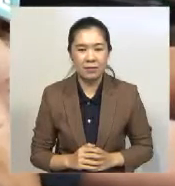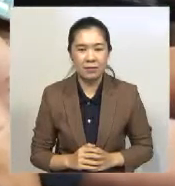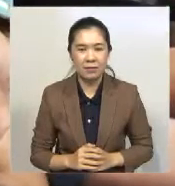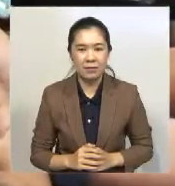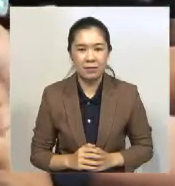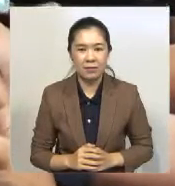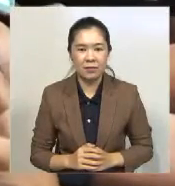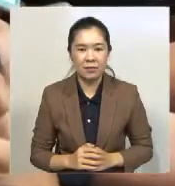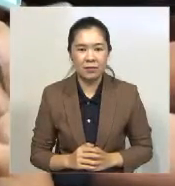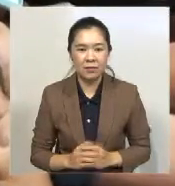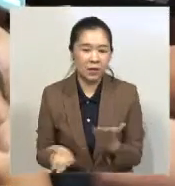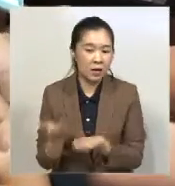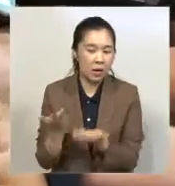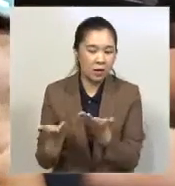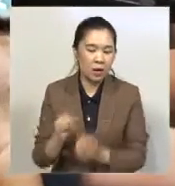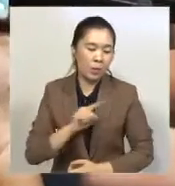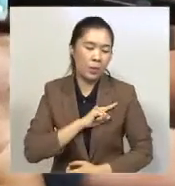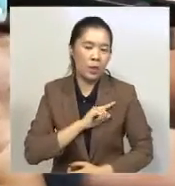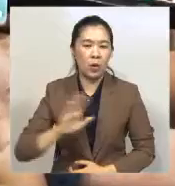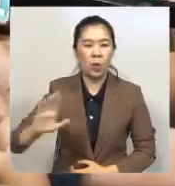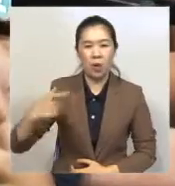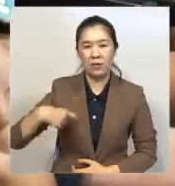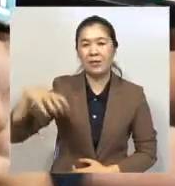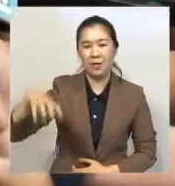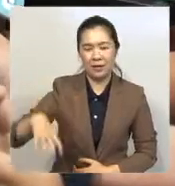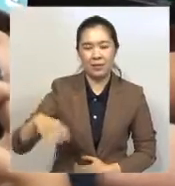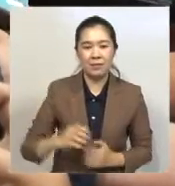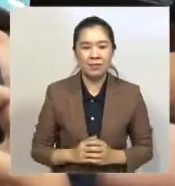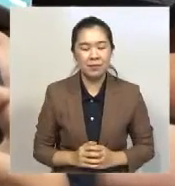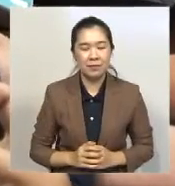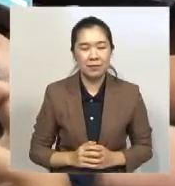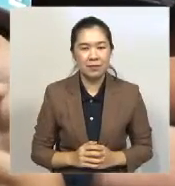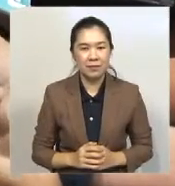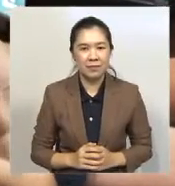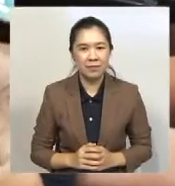ก็แล้วแต่จะว่าไปก็อยู่ที่ศาลท่านจะตัดสินแล้วล่ะทีเนี้ย